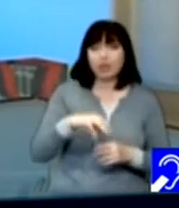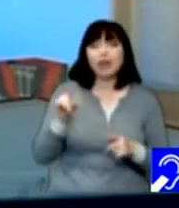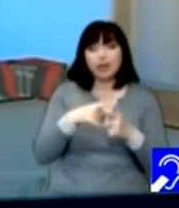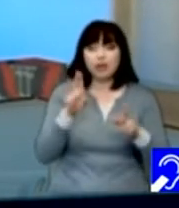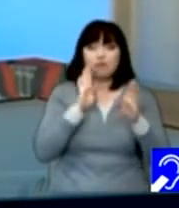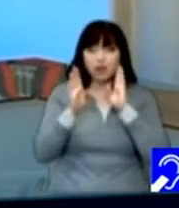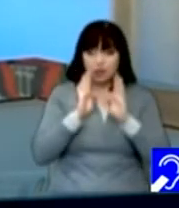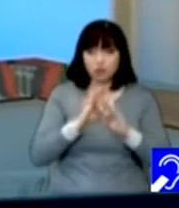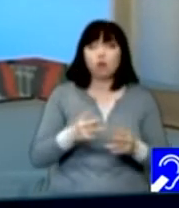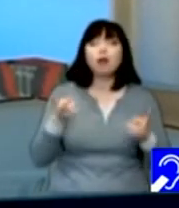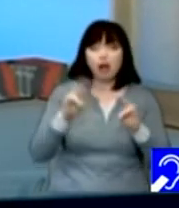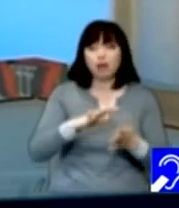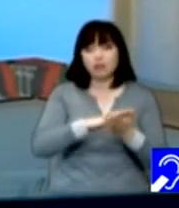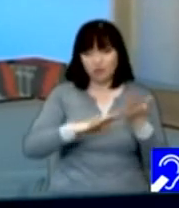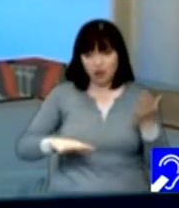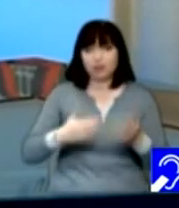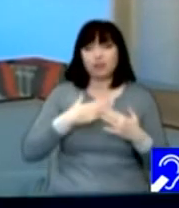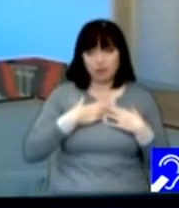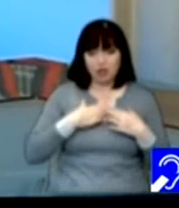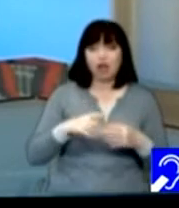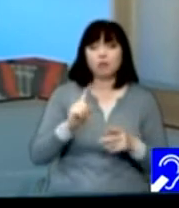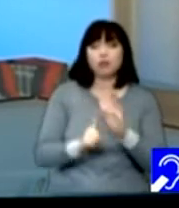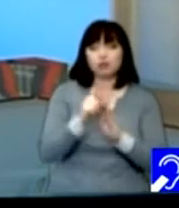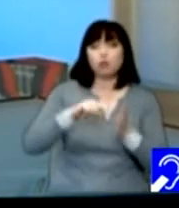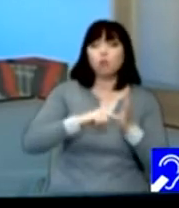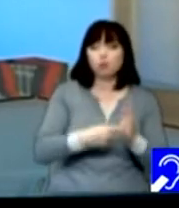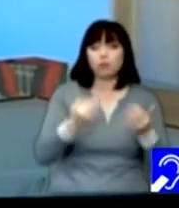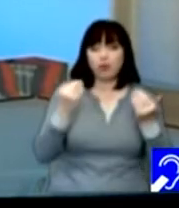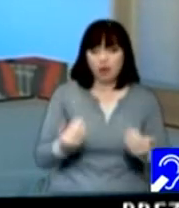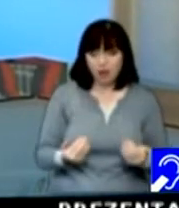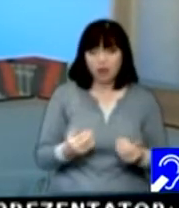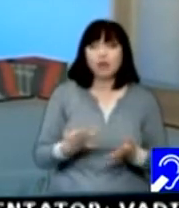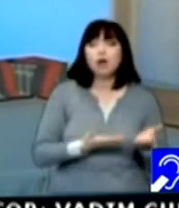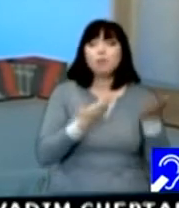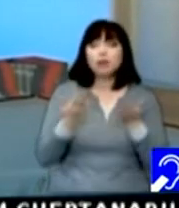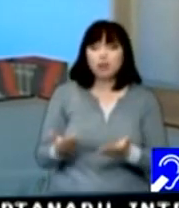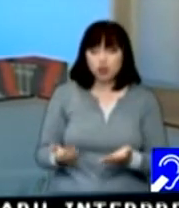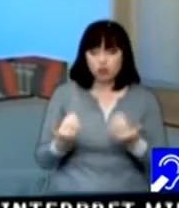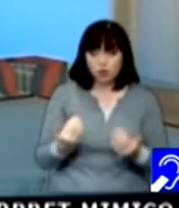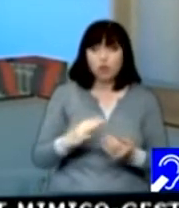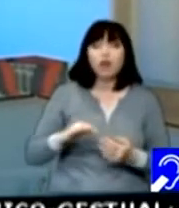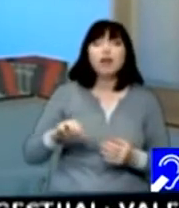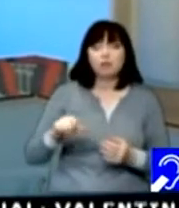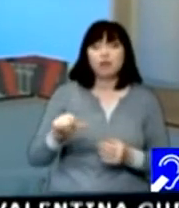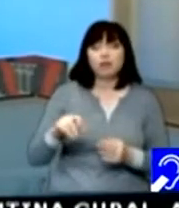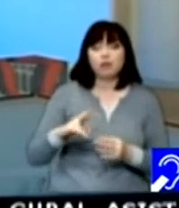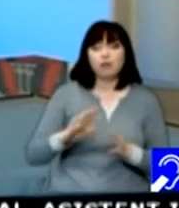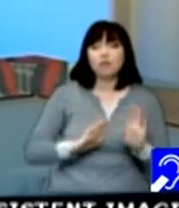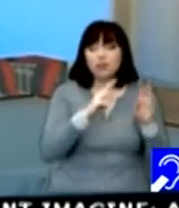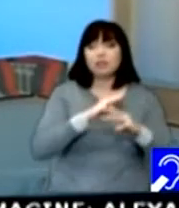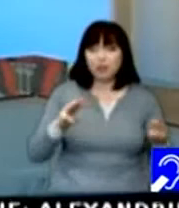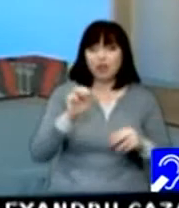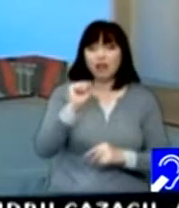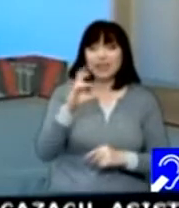Facebook. Rămâneți cu TVR Moldova, unde în câteva minute începe emisiunea Punctul pe azi. Invitatul emisiunii este viceministrul infrastructurii Andrei